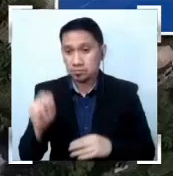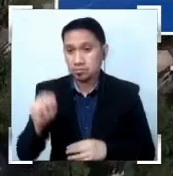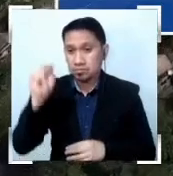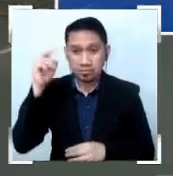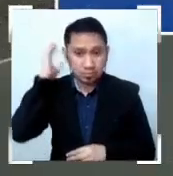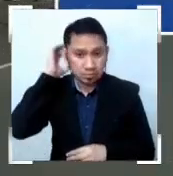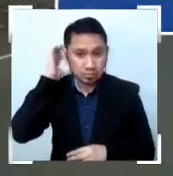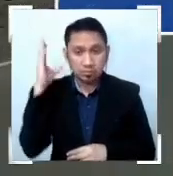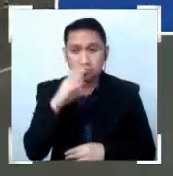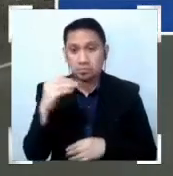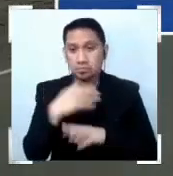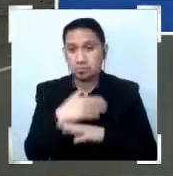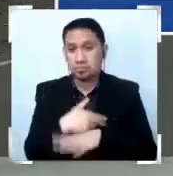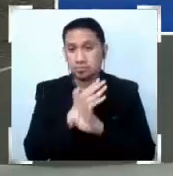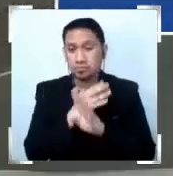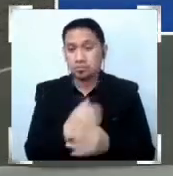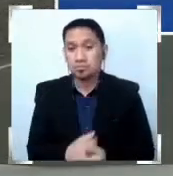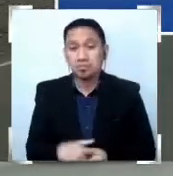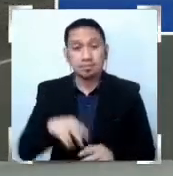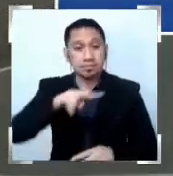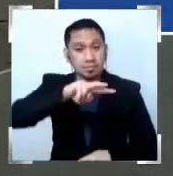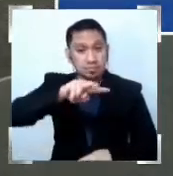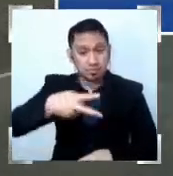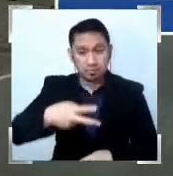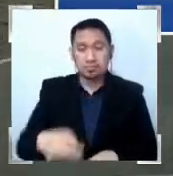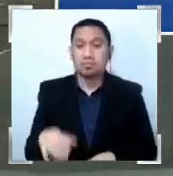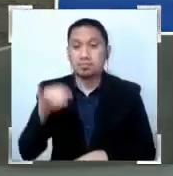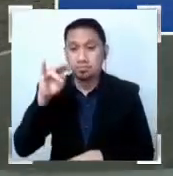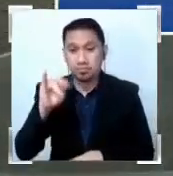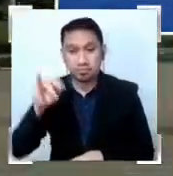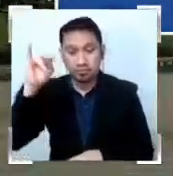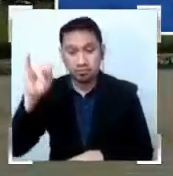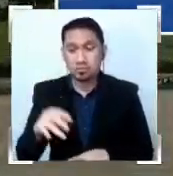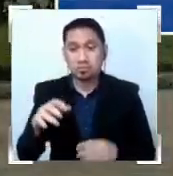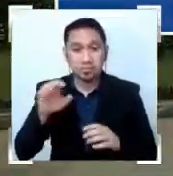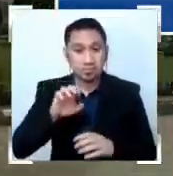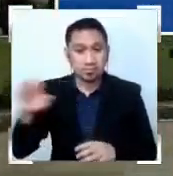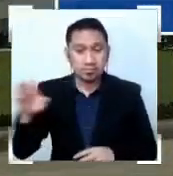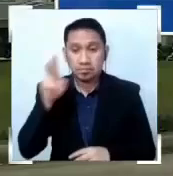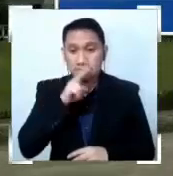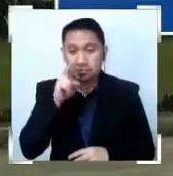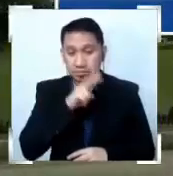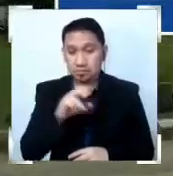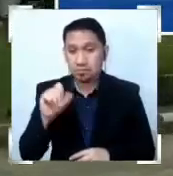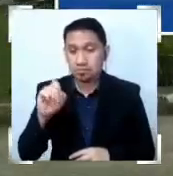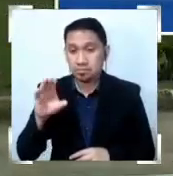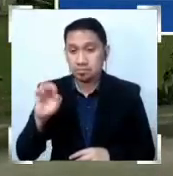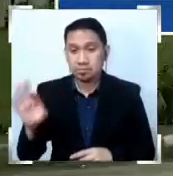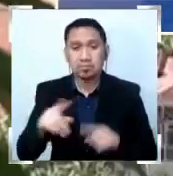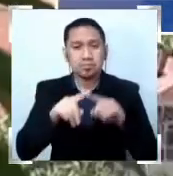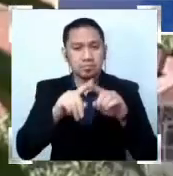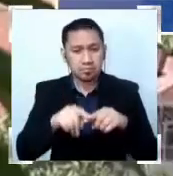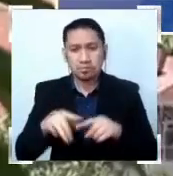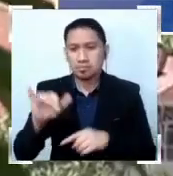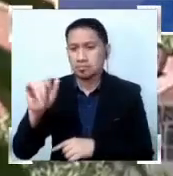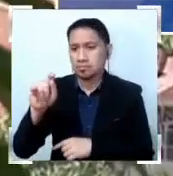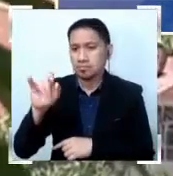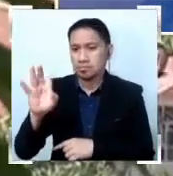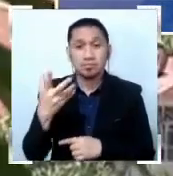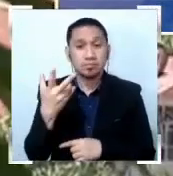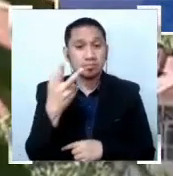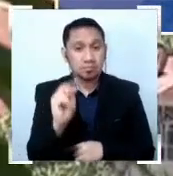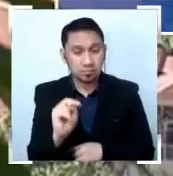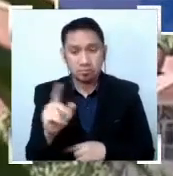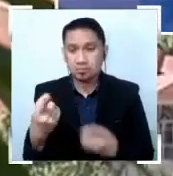Region. Sa phase 2, isusunod ang Ilocos Region, Eastern Visayas at Soccsaygen. Depende sa IATF kung kailan mismo